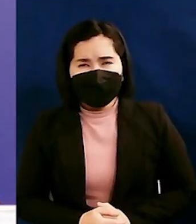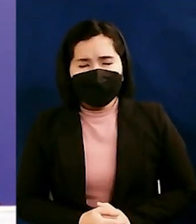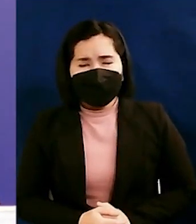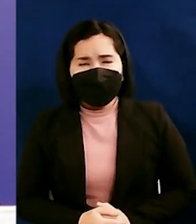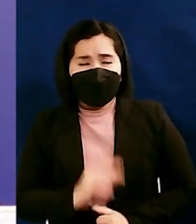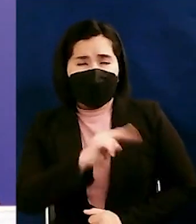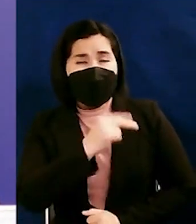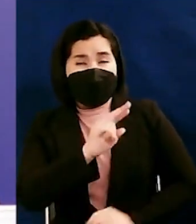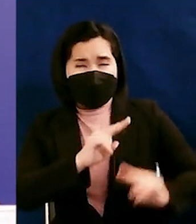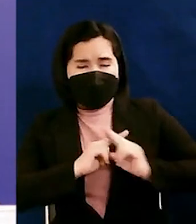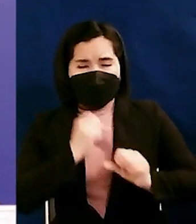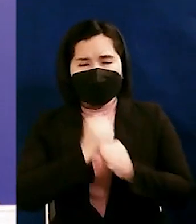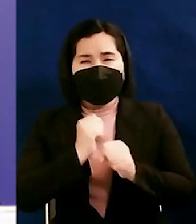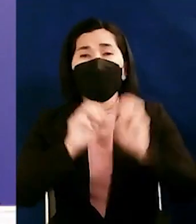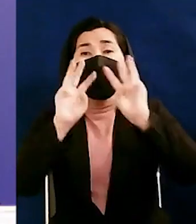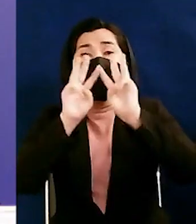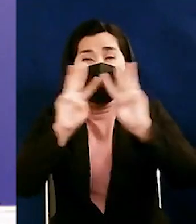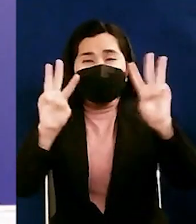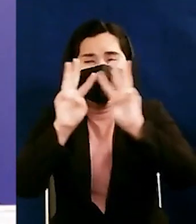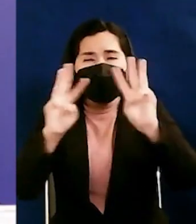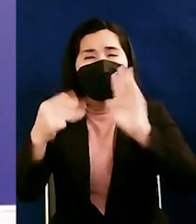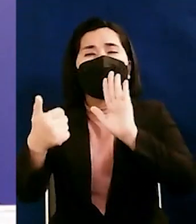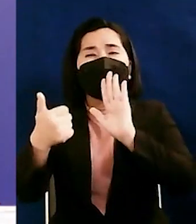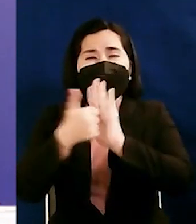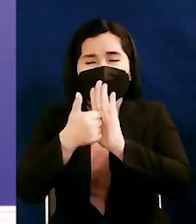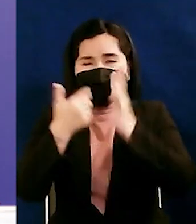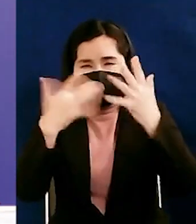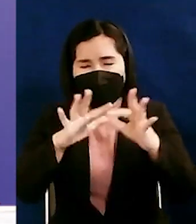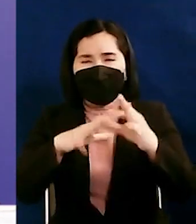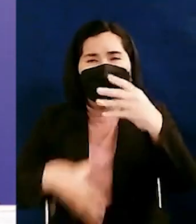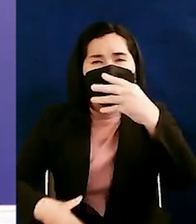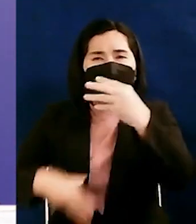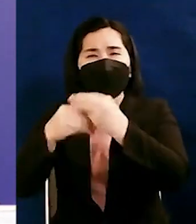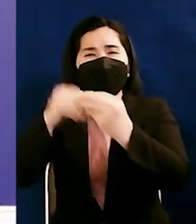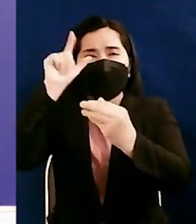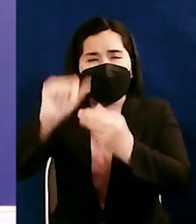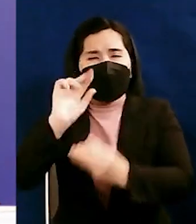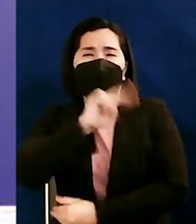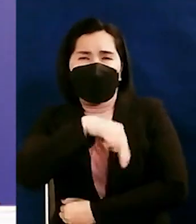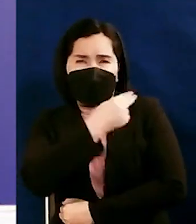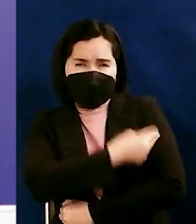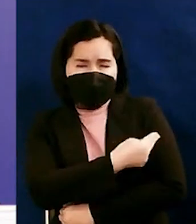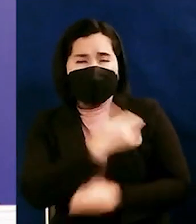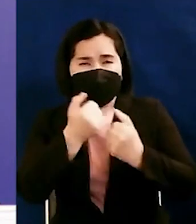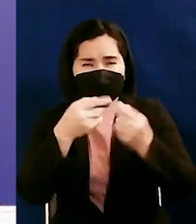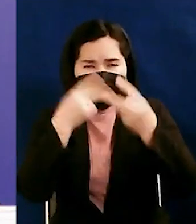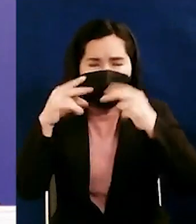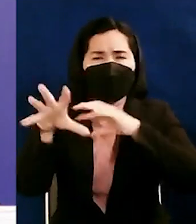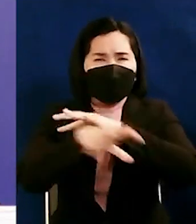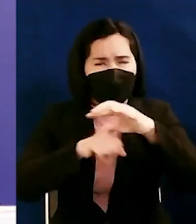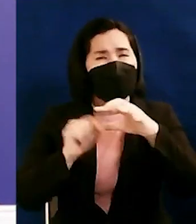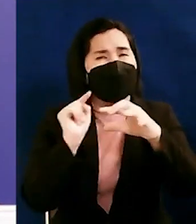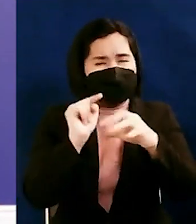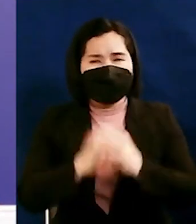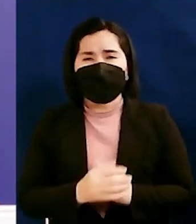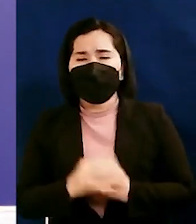อยู่ในเซิร์ฟเวอร์เดียวกันกับของโรงพยาบาลนะครับ และวันนี้ระบบของโรงพยาบาลก็ยังสาม